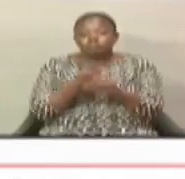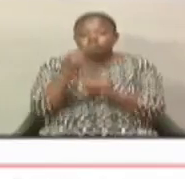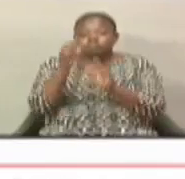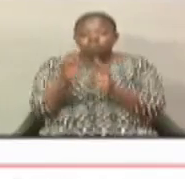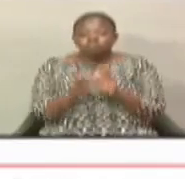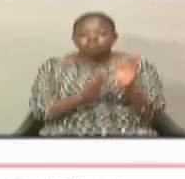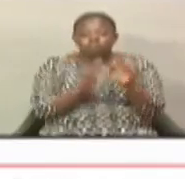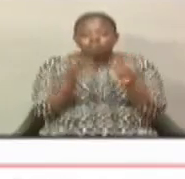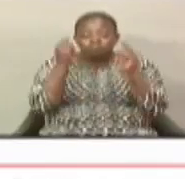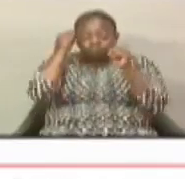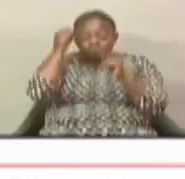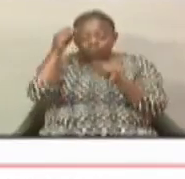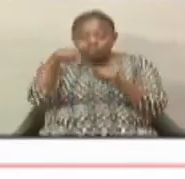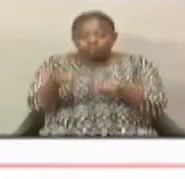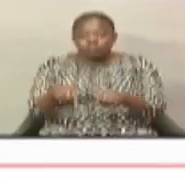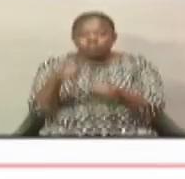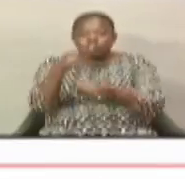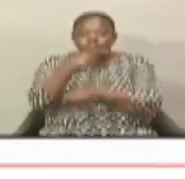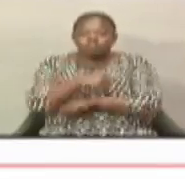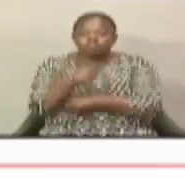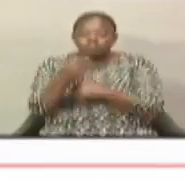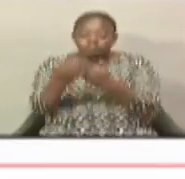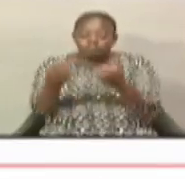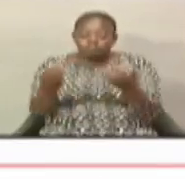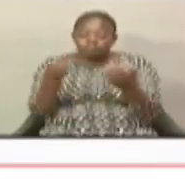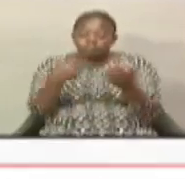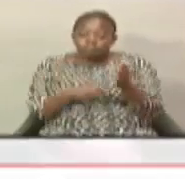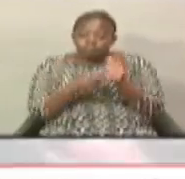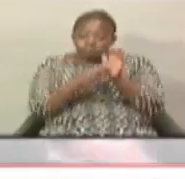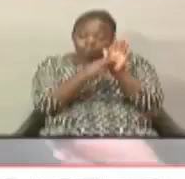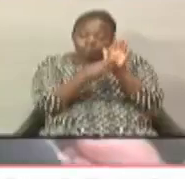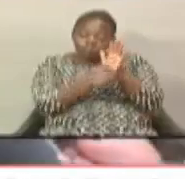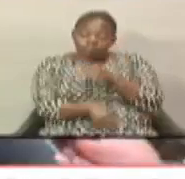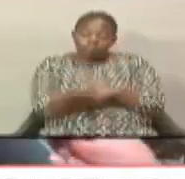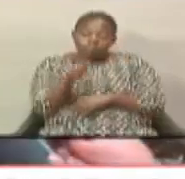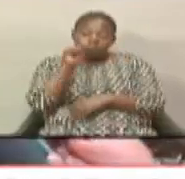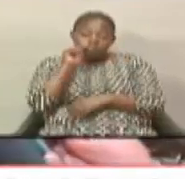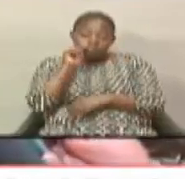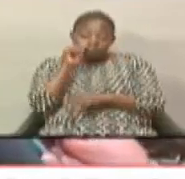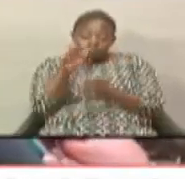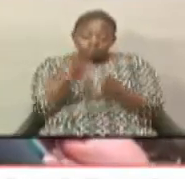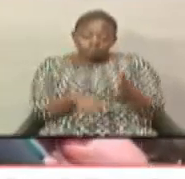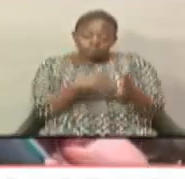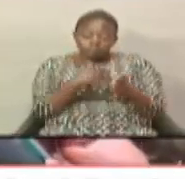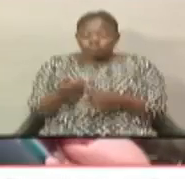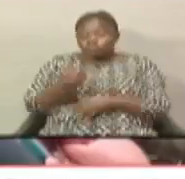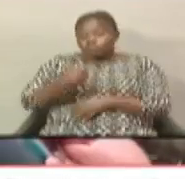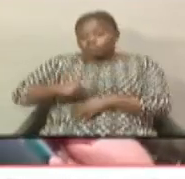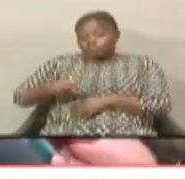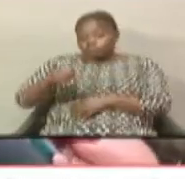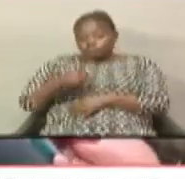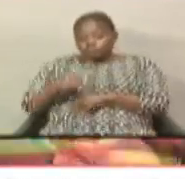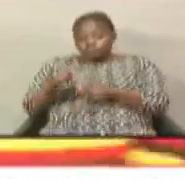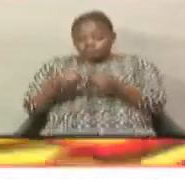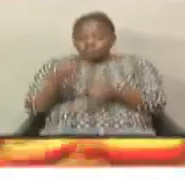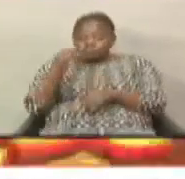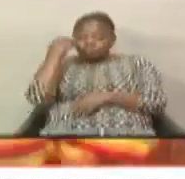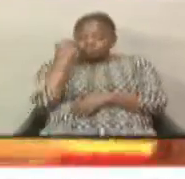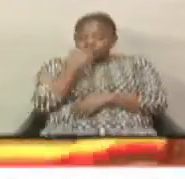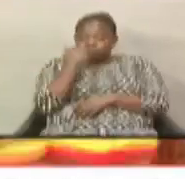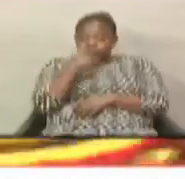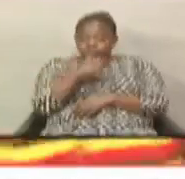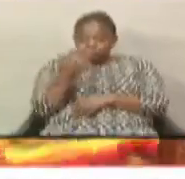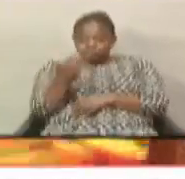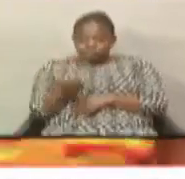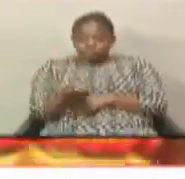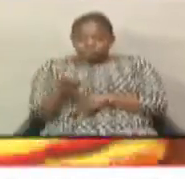twetegekera olunaku luno abaana lwe boolesa ebitone byabwe ebyokuzina, ebyokuyimba n'ebyokuzannya. Dr.